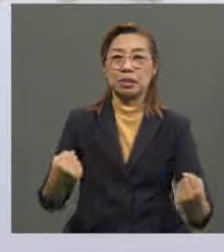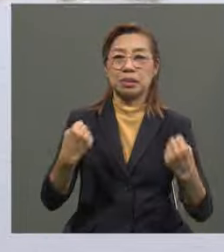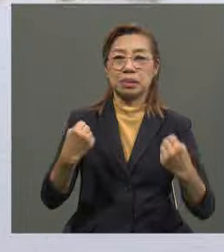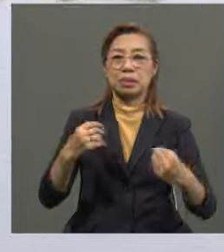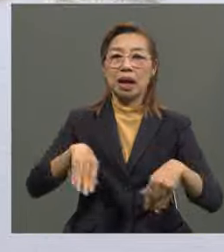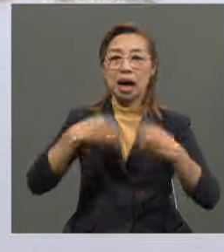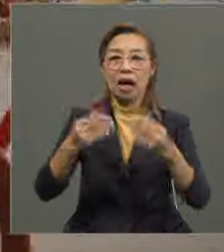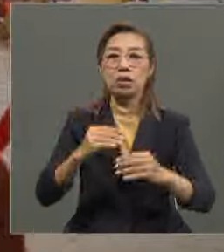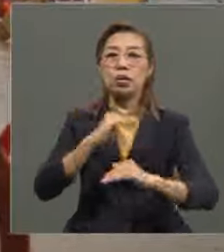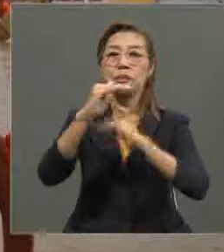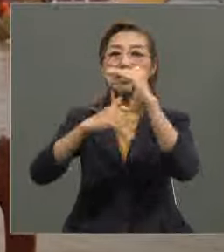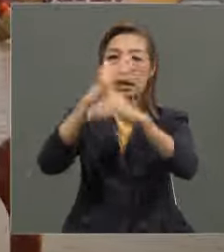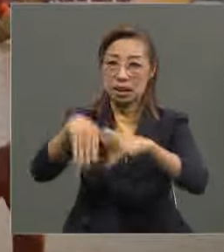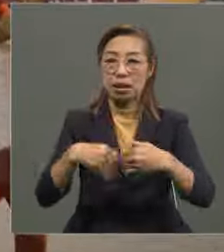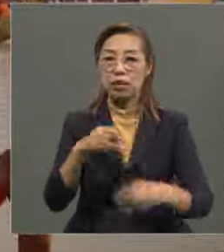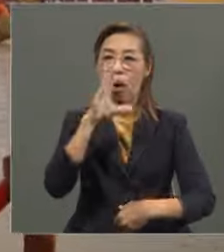แม่น้ำเจ้าพระยา